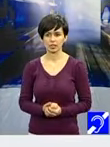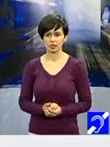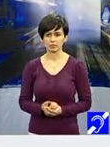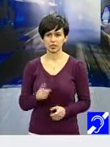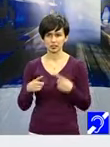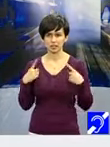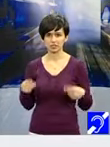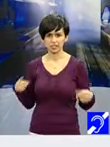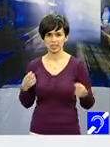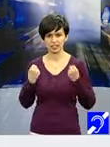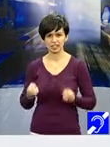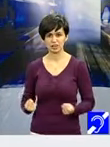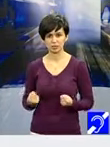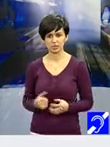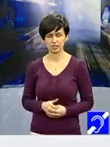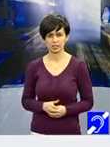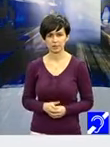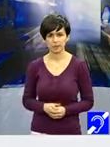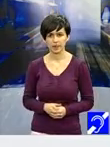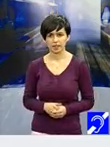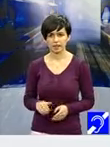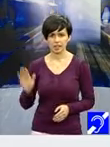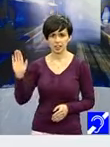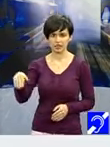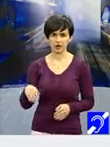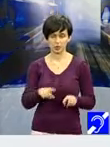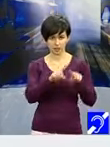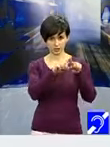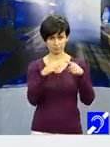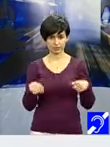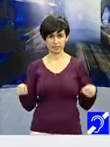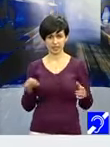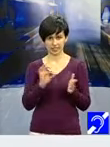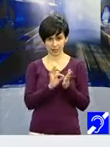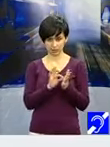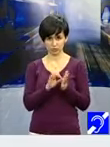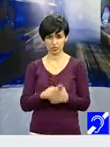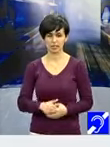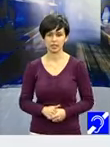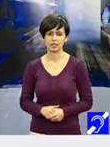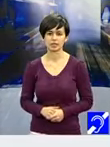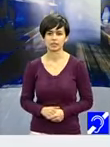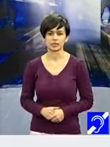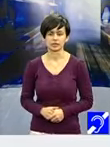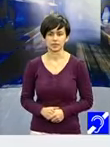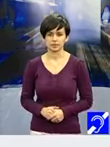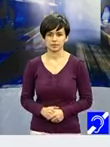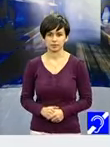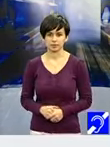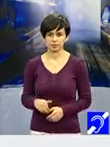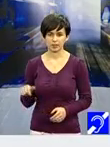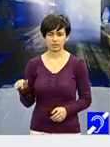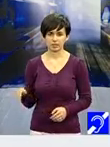greutăți, care aveau diferite puncte. Noi, fiind la categoria mică, aveam voie să luăm cu Sky acele